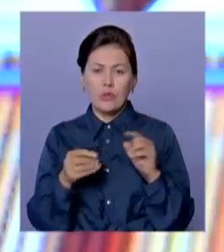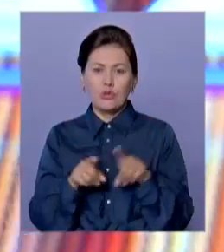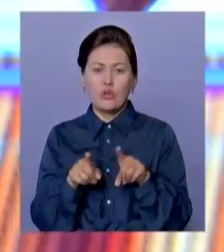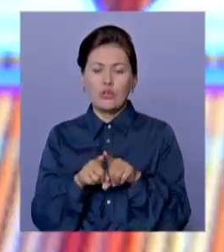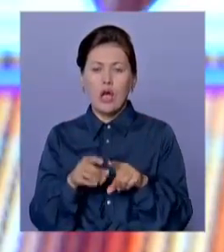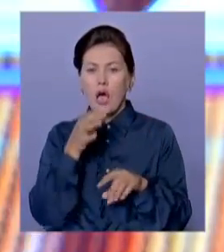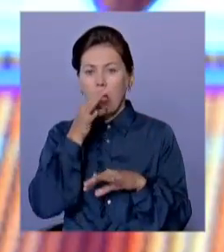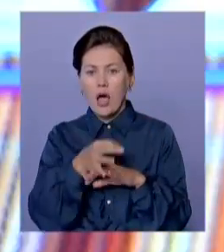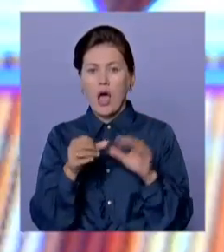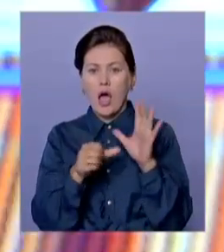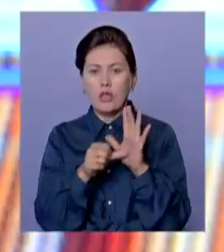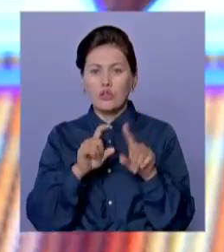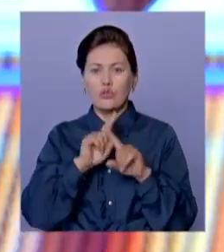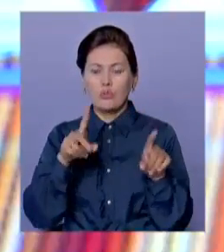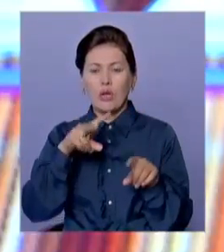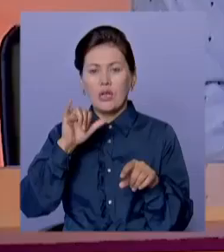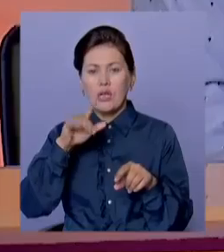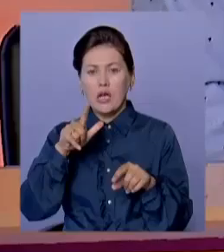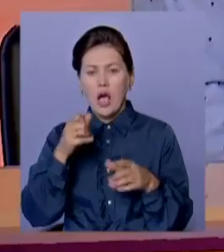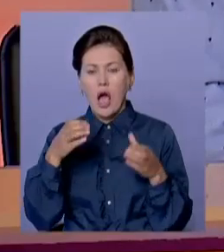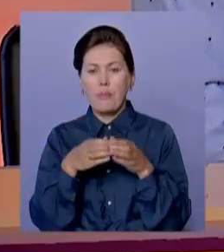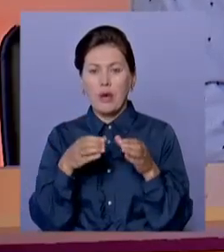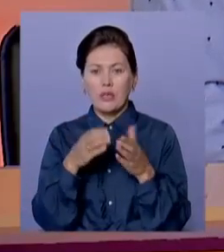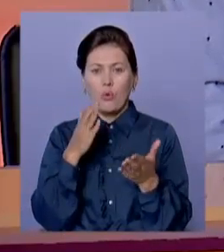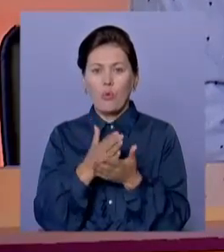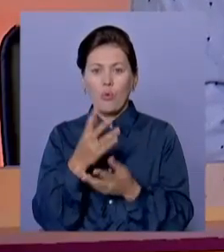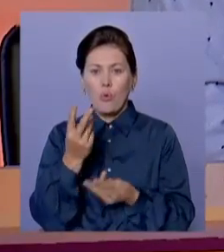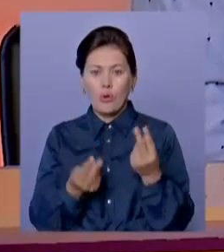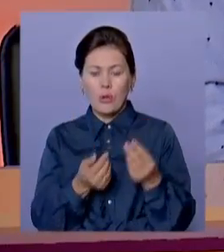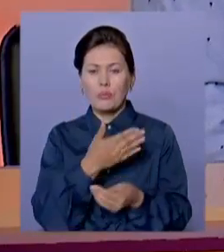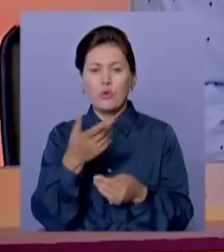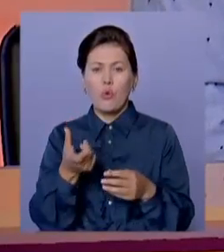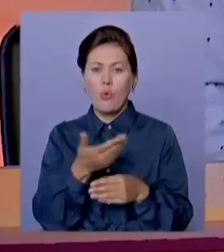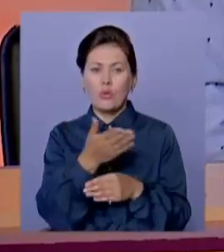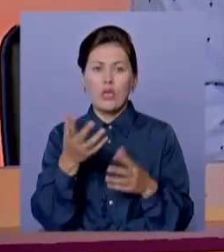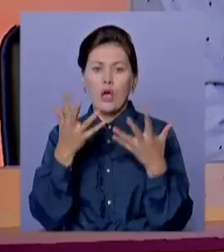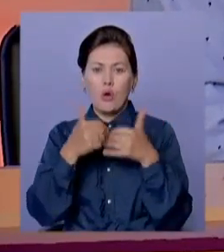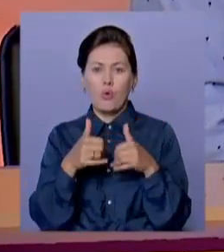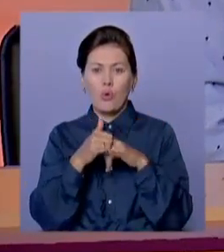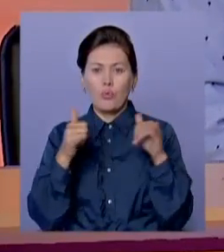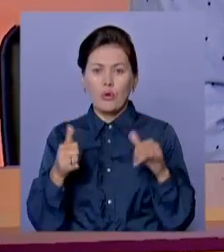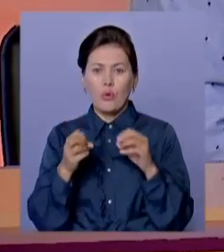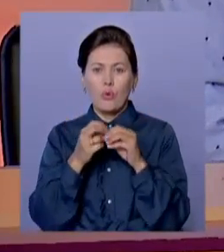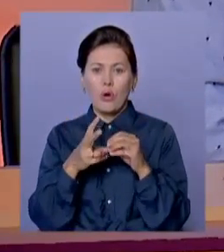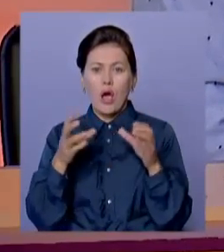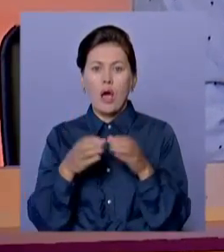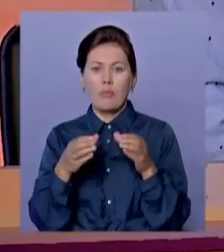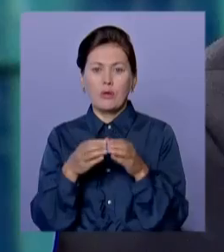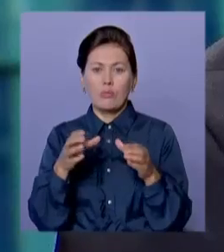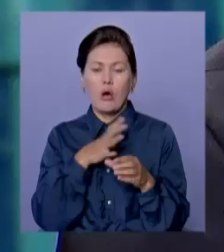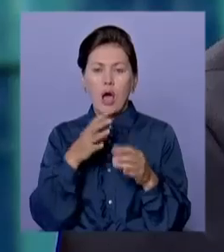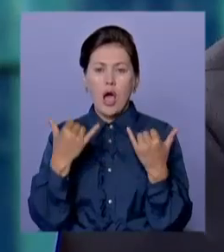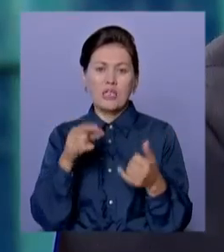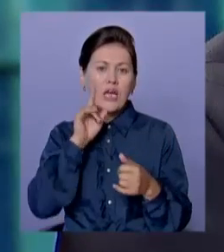жалпы алғанда 6 Суперлигада 6 команда ойнайды. Әрине, біз оны көбейтсек 12 команда болса, әрине,